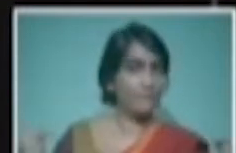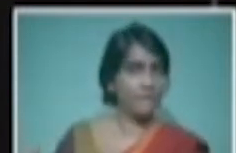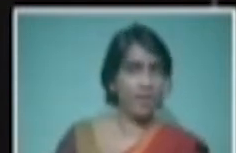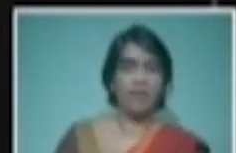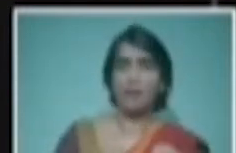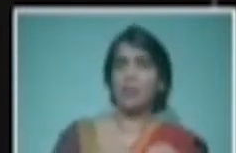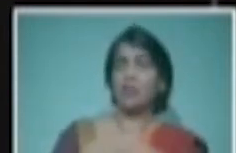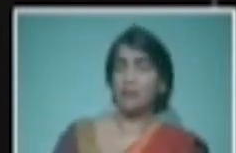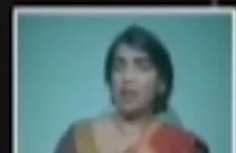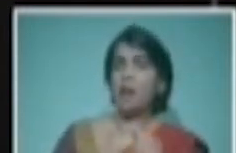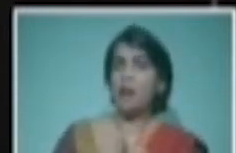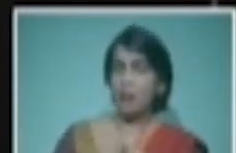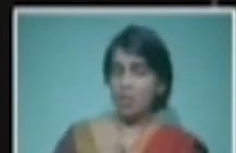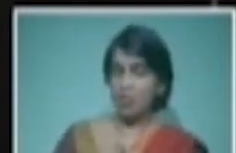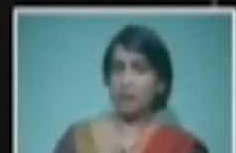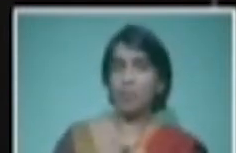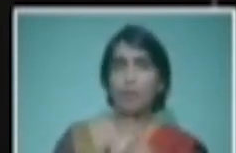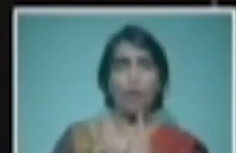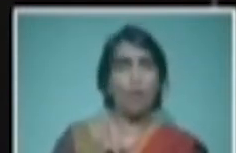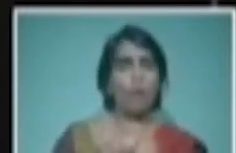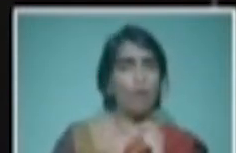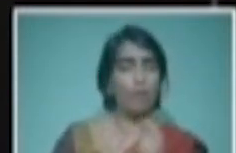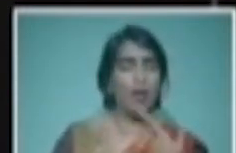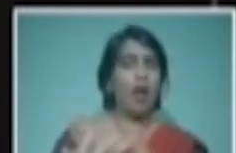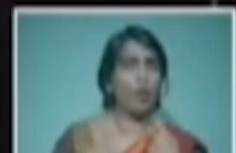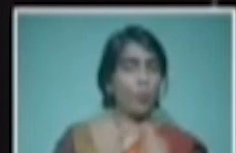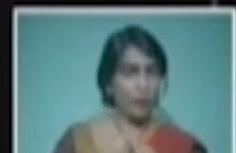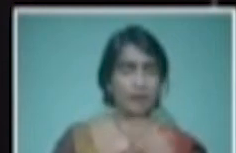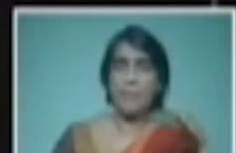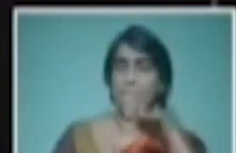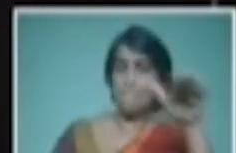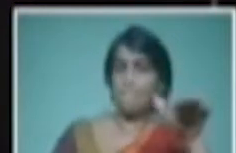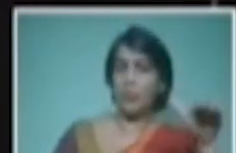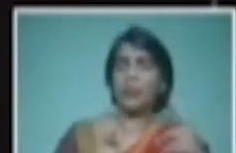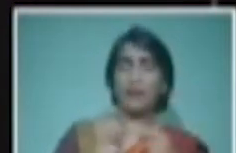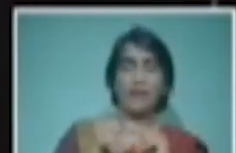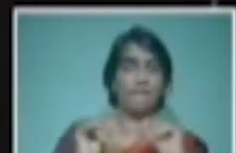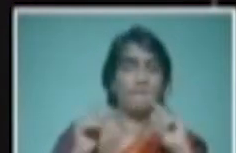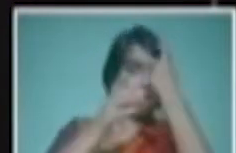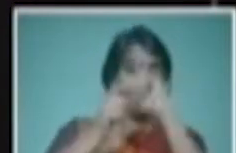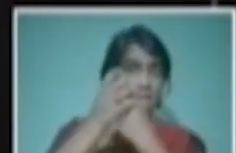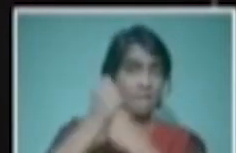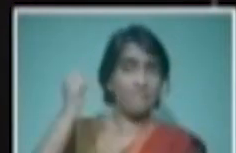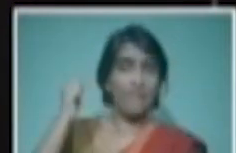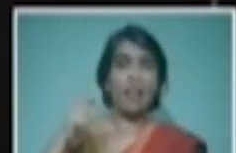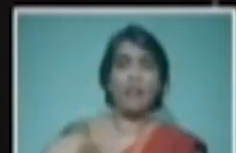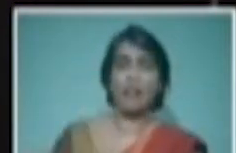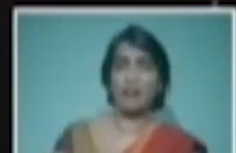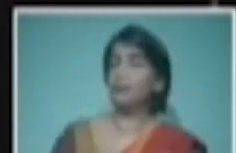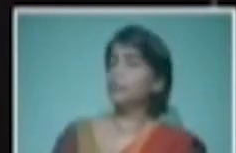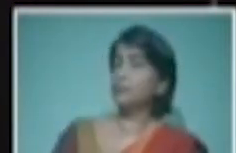කරන්න කලවාන උපනායක අකුරැස්ස යන ප්‍රදේශවල වේවැල් වගා කිරීමේ ආරම්භයක්